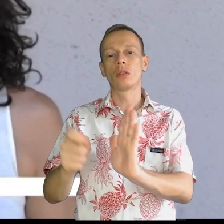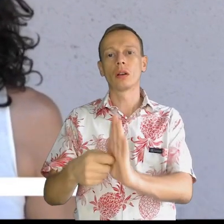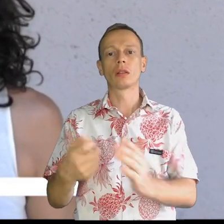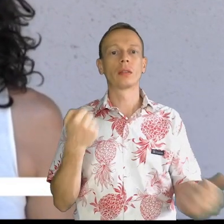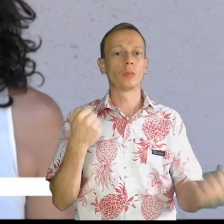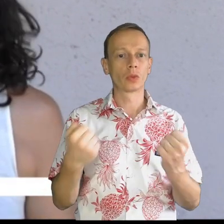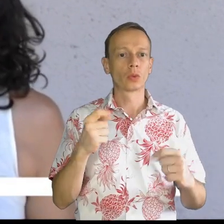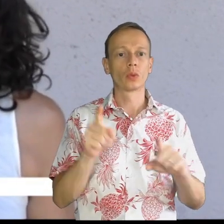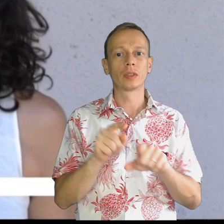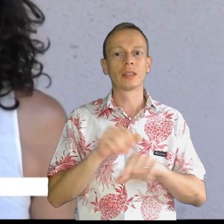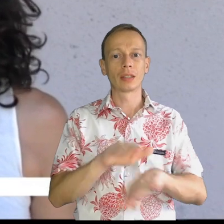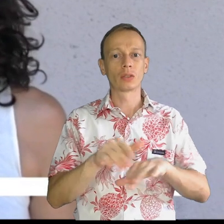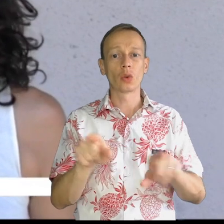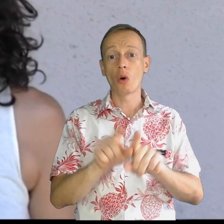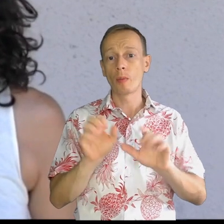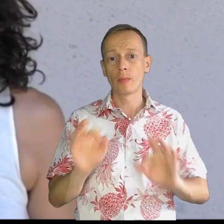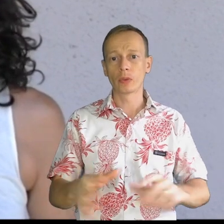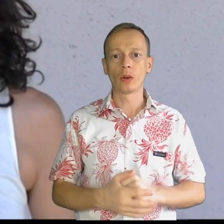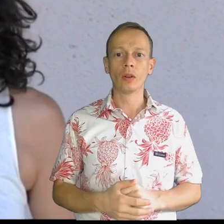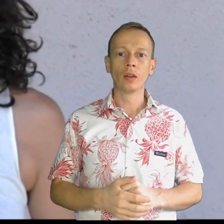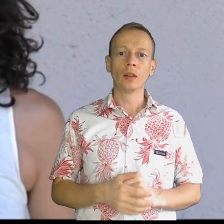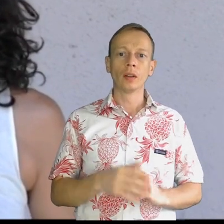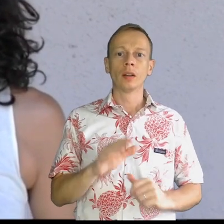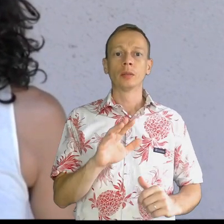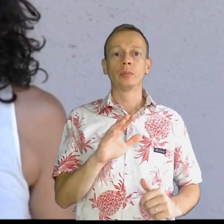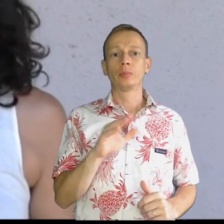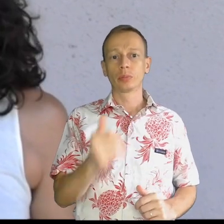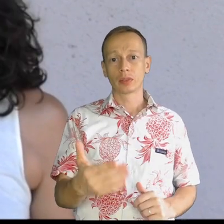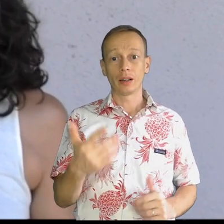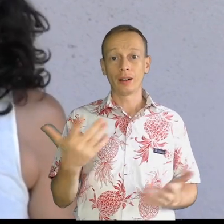aussi. Elles vont passer la muscu et la natation en même temps. Donc